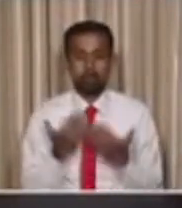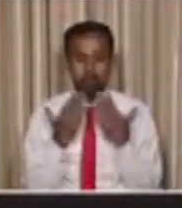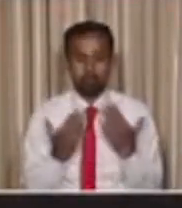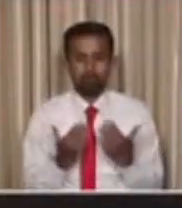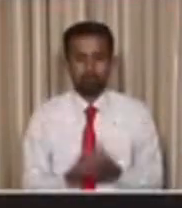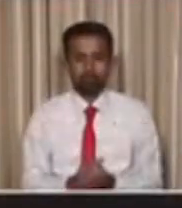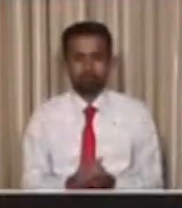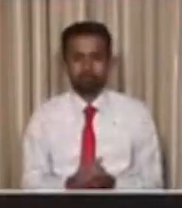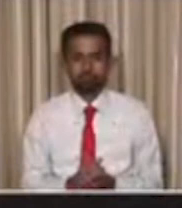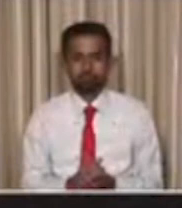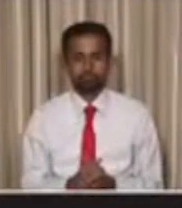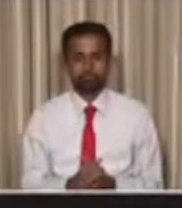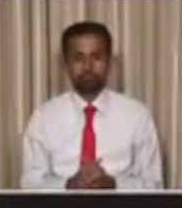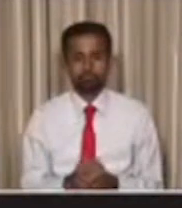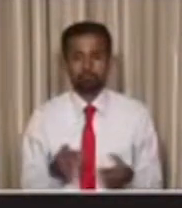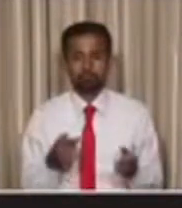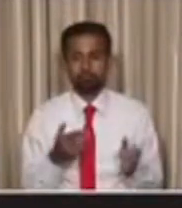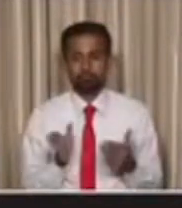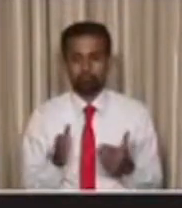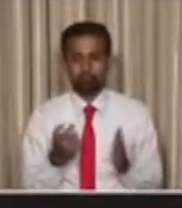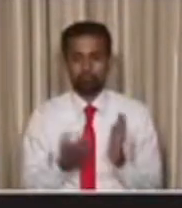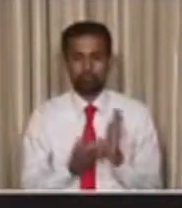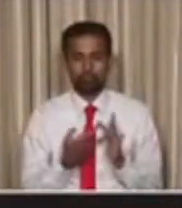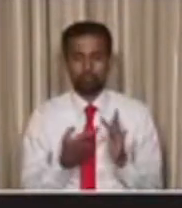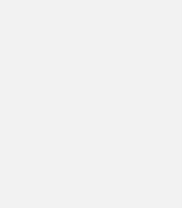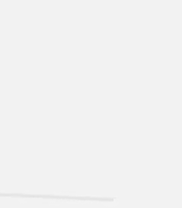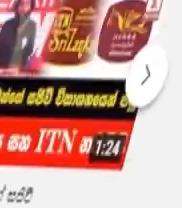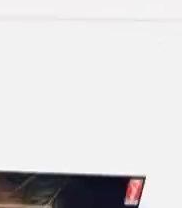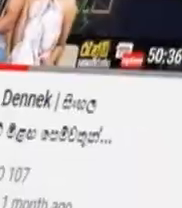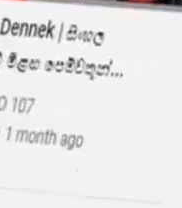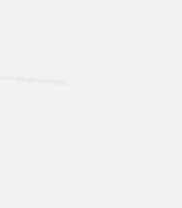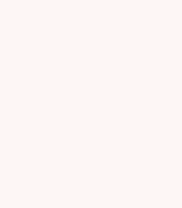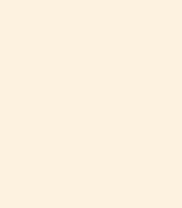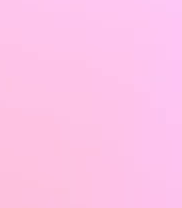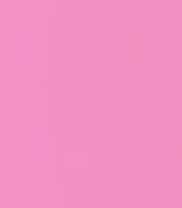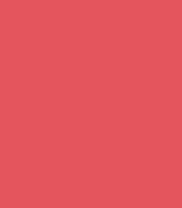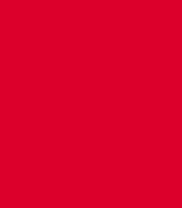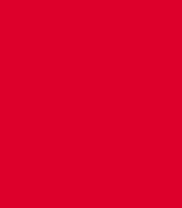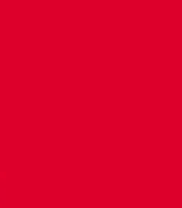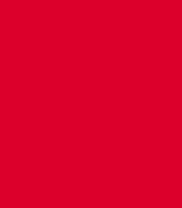බොහොම ස්තුතියි. මීළඟට රිෂාඩ් බදුරුවින් ගරු මන්ත්‍රීතුමා.